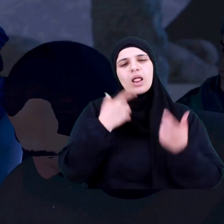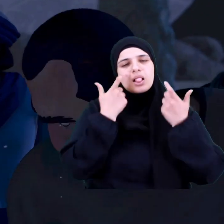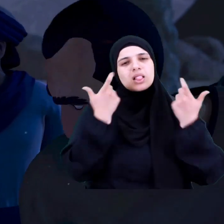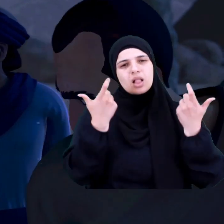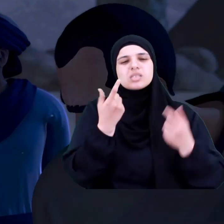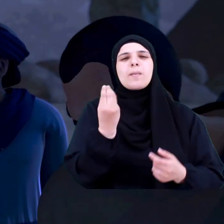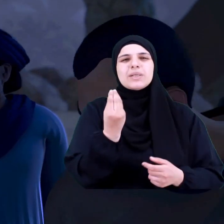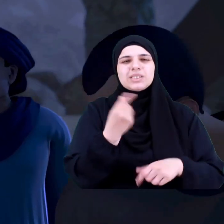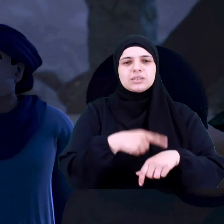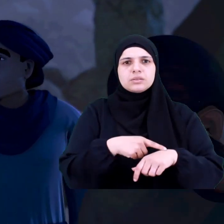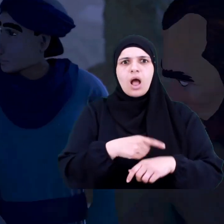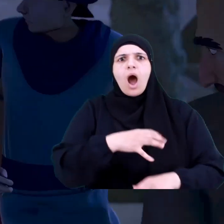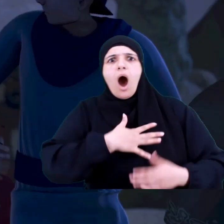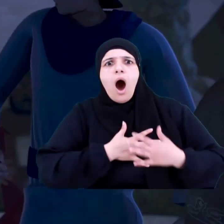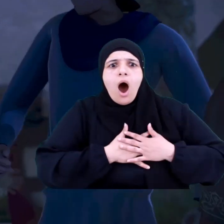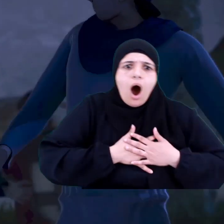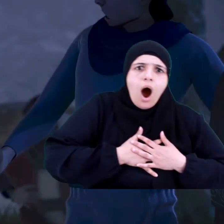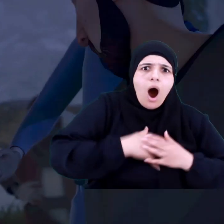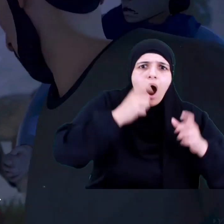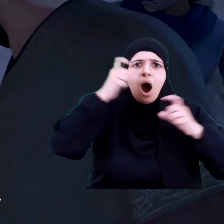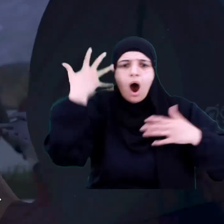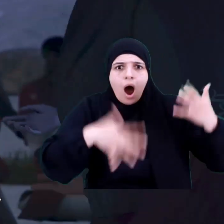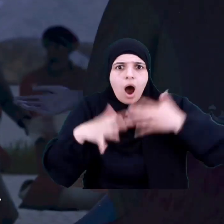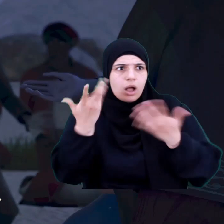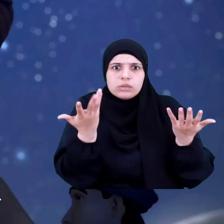السلام عليكم ورحمة الله. السلام عليكم ورحمة الله. السلام عليكم. سننتظر قليلا.